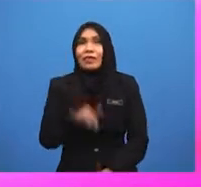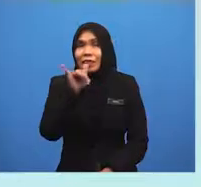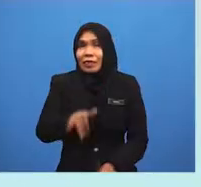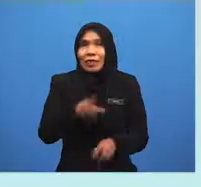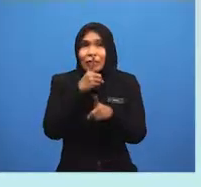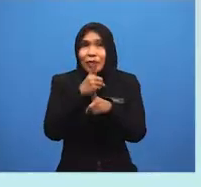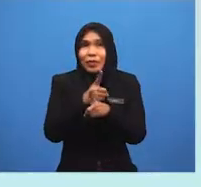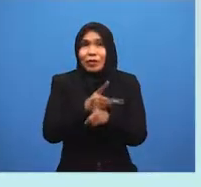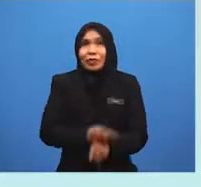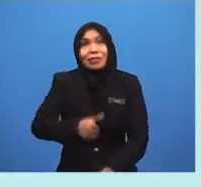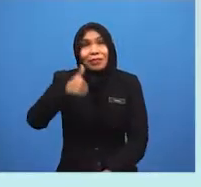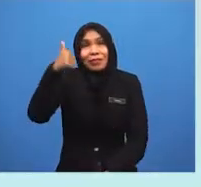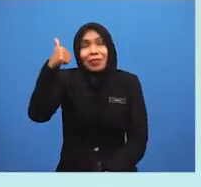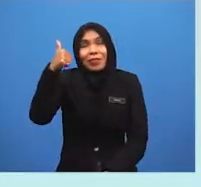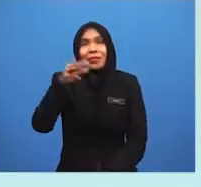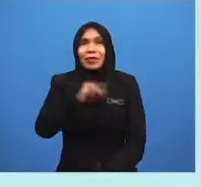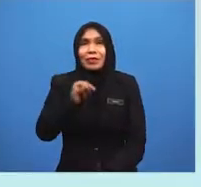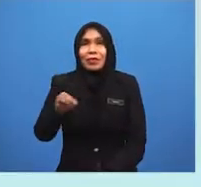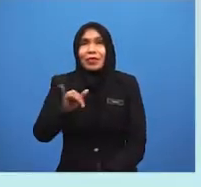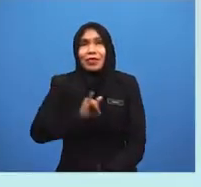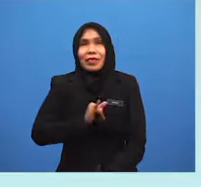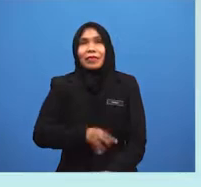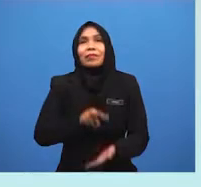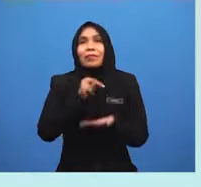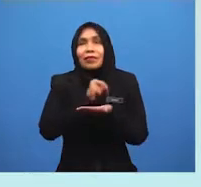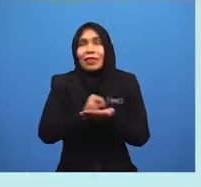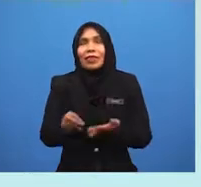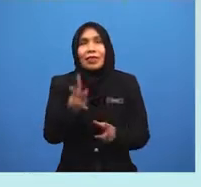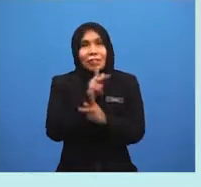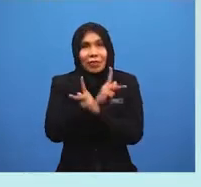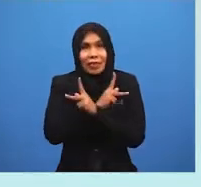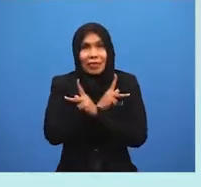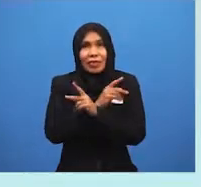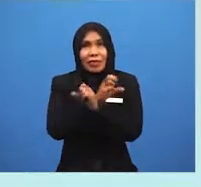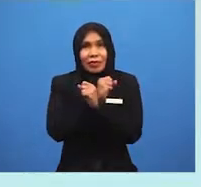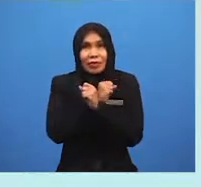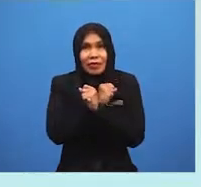betul. Hebat murid-murid saya. Nilai kasih sayang.